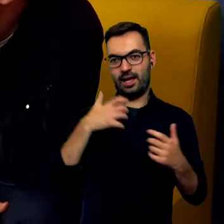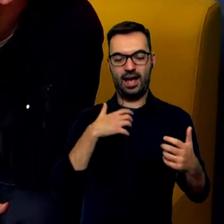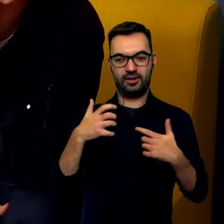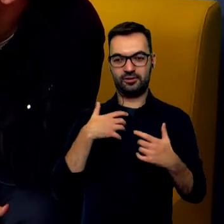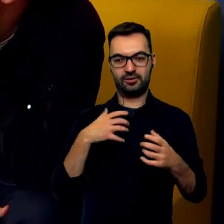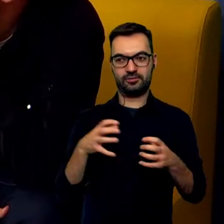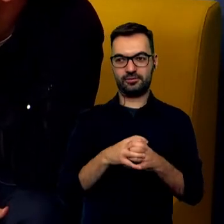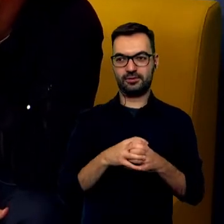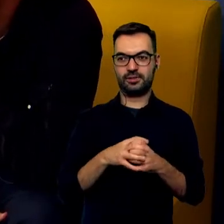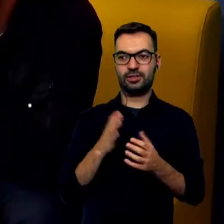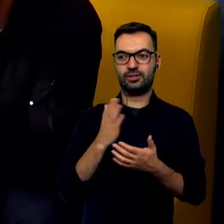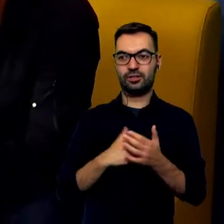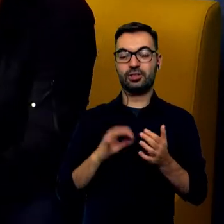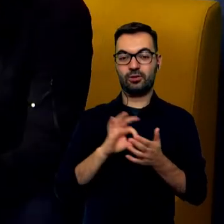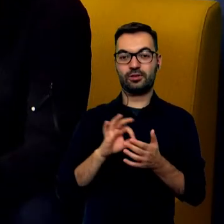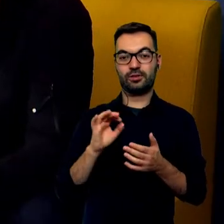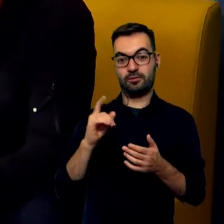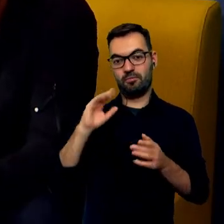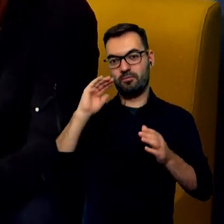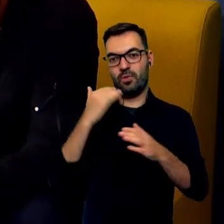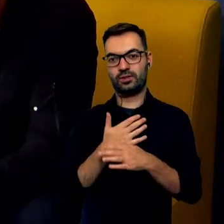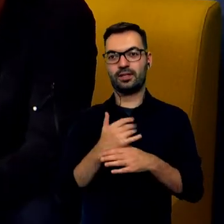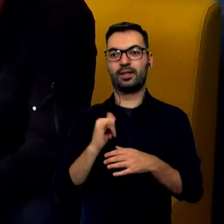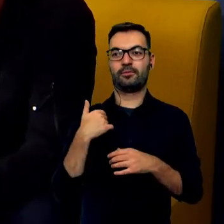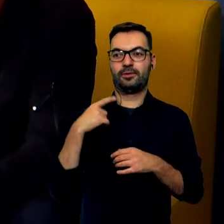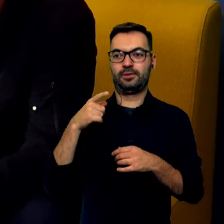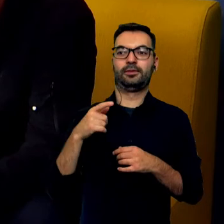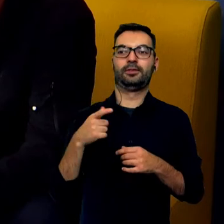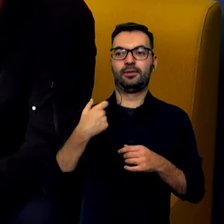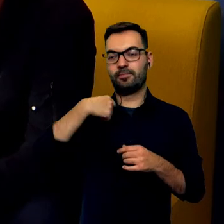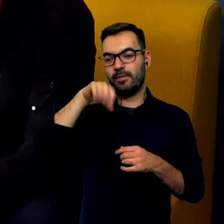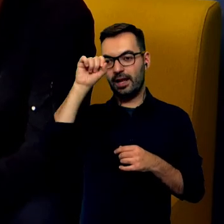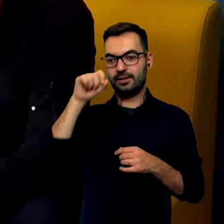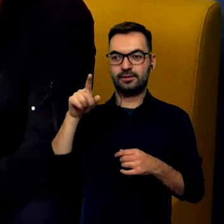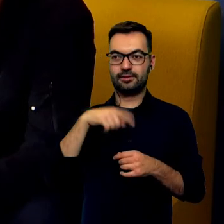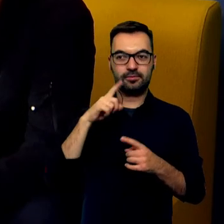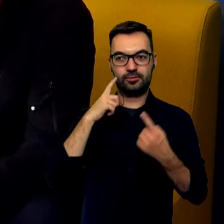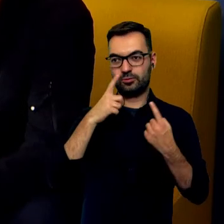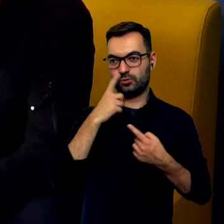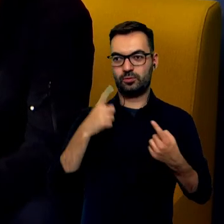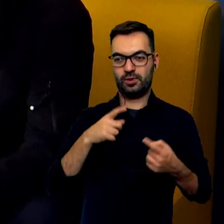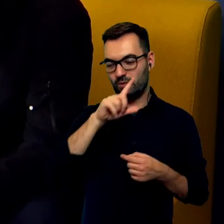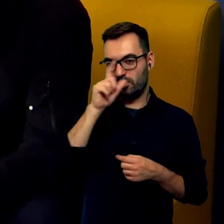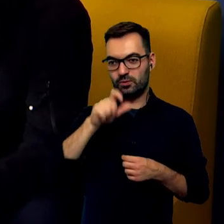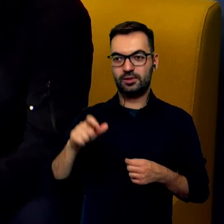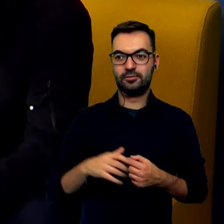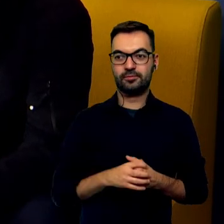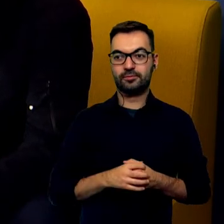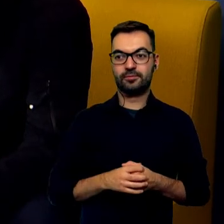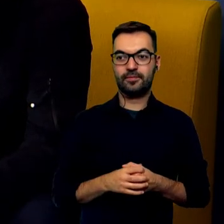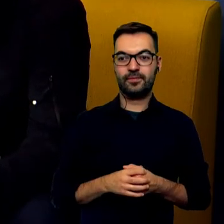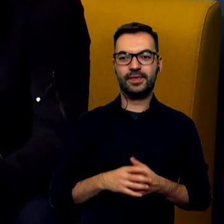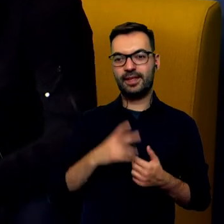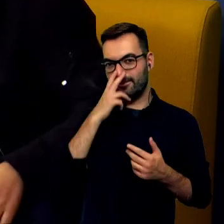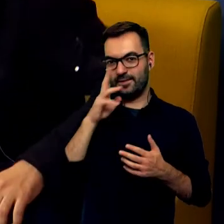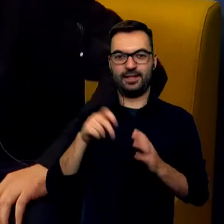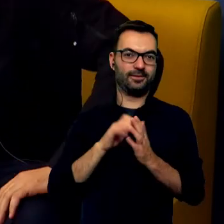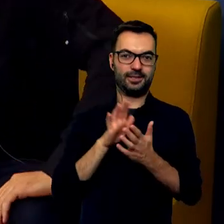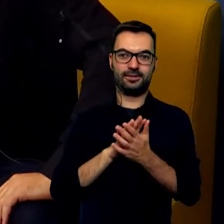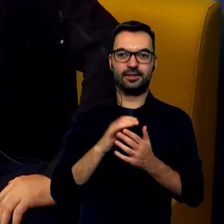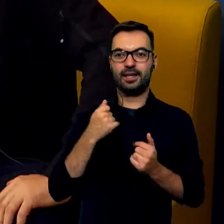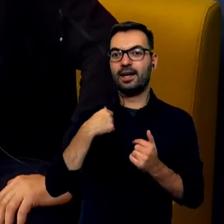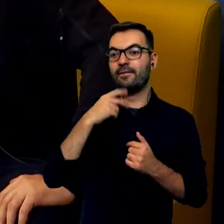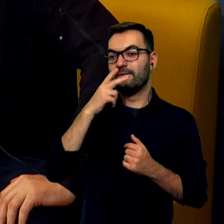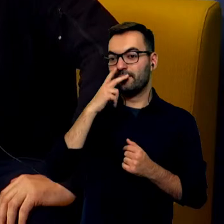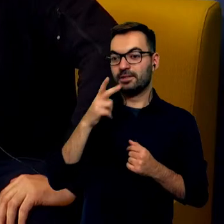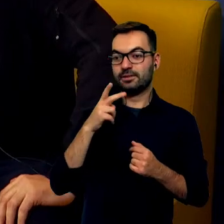aktorów. Część miałem okazję poznać, jak tam właśnie byłem w Berlinie i oni są fantastycznymi ludźmi, ale no to widać w tym filmie, nie? Że jak